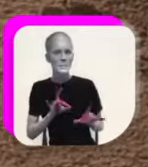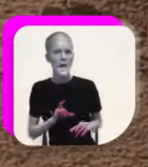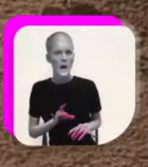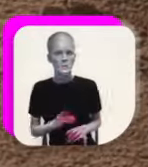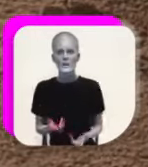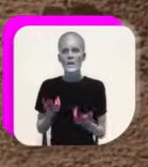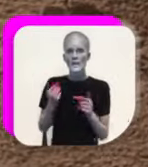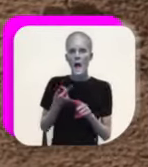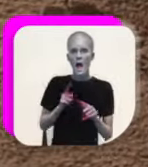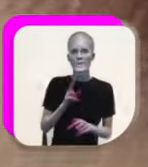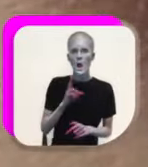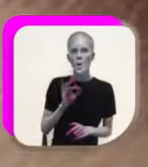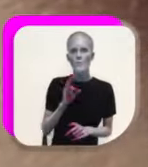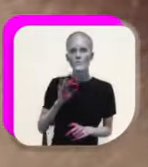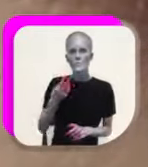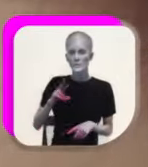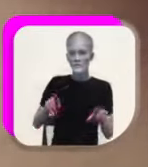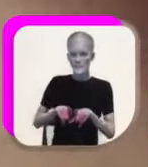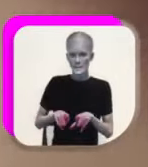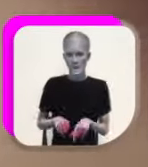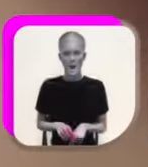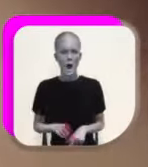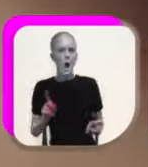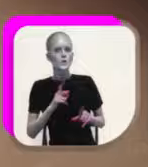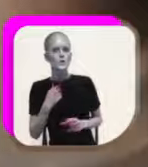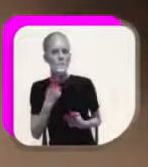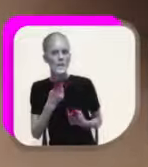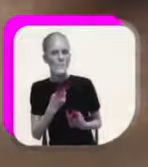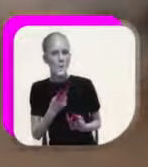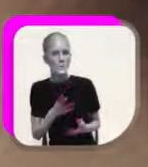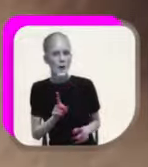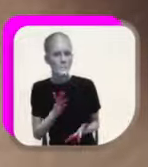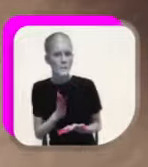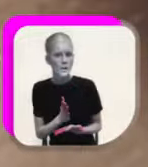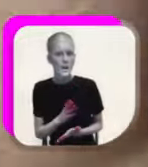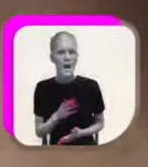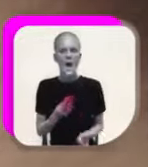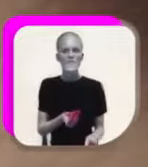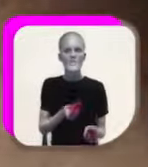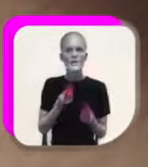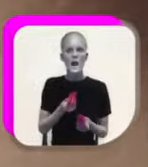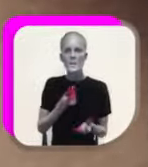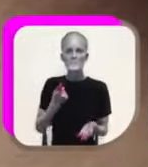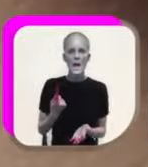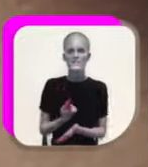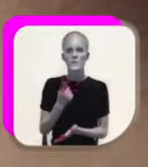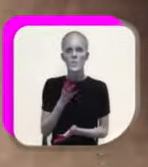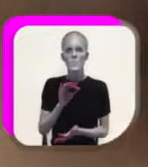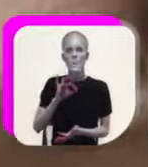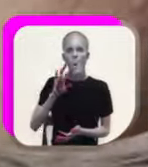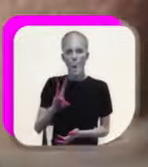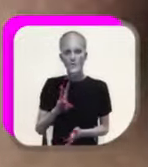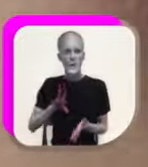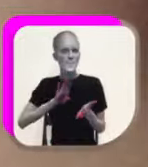своего рода конвульсия. Сфера. Да. Что мы наблюдаем? Фрагмент первичного бульона.